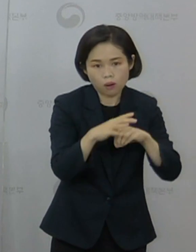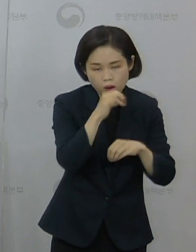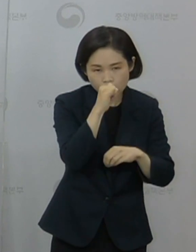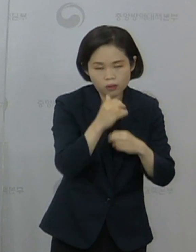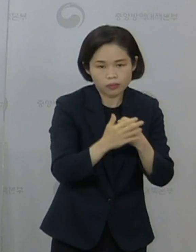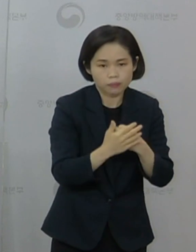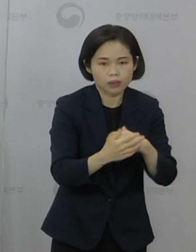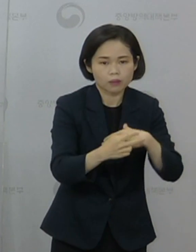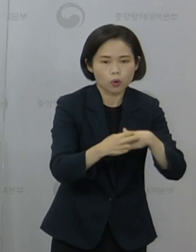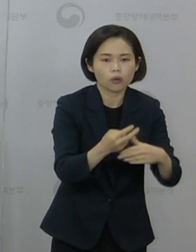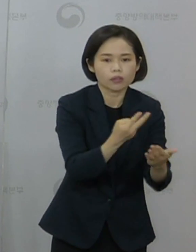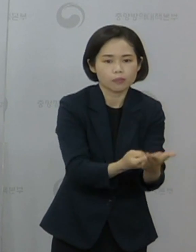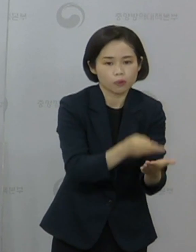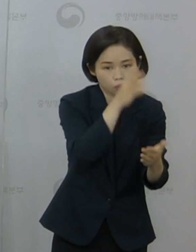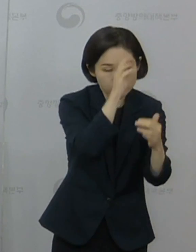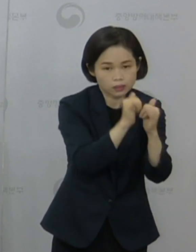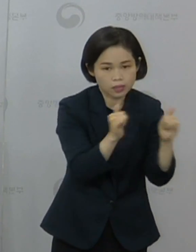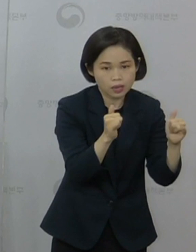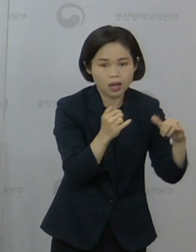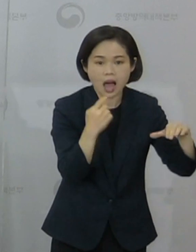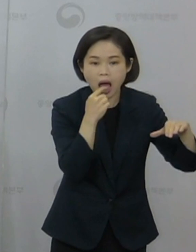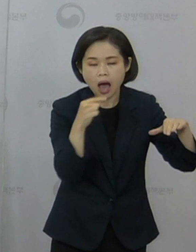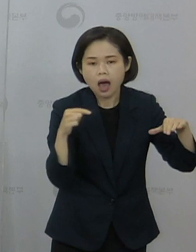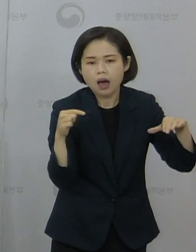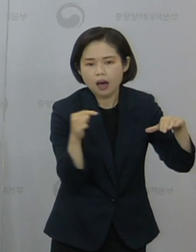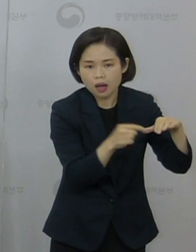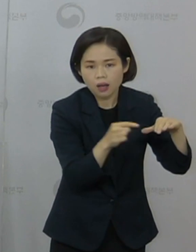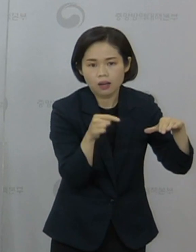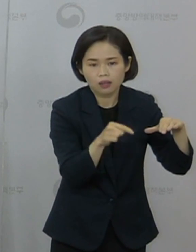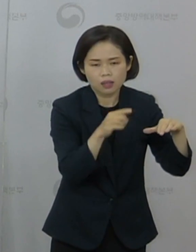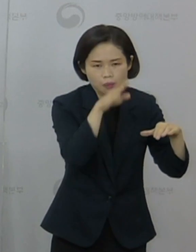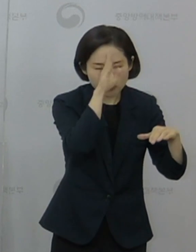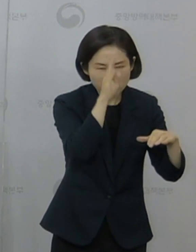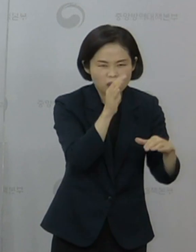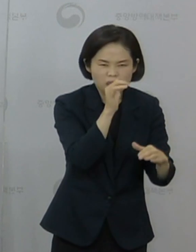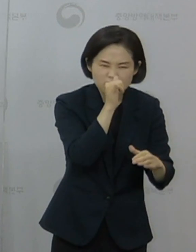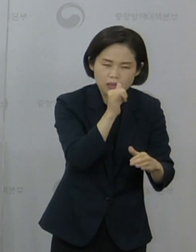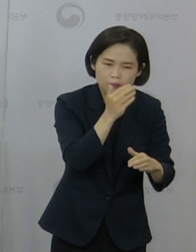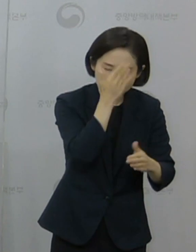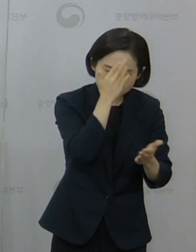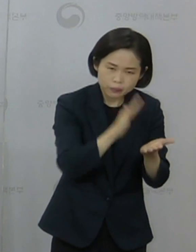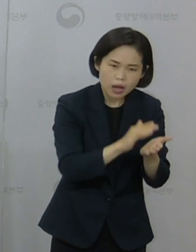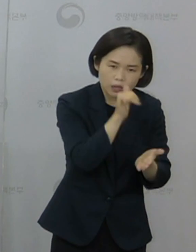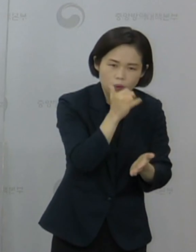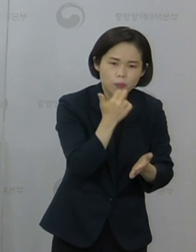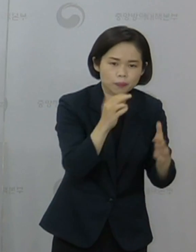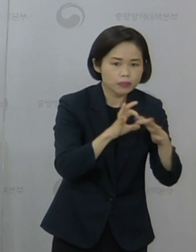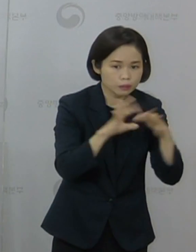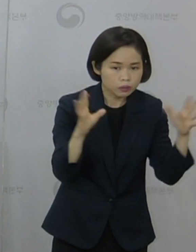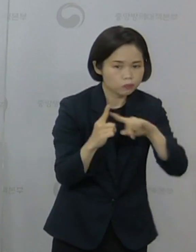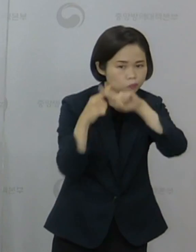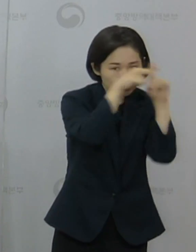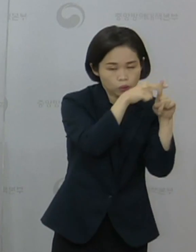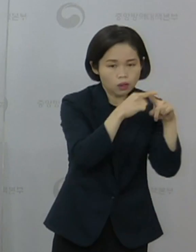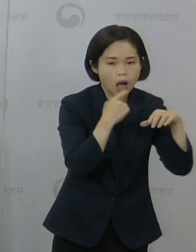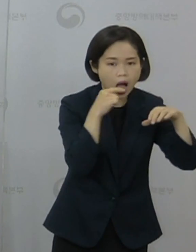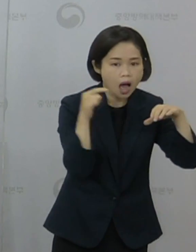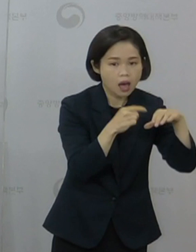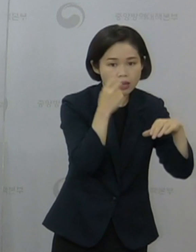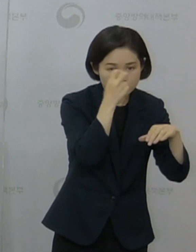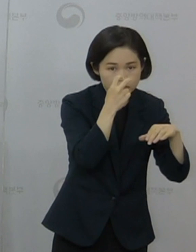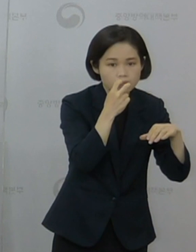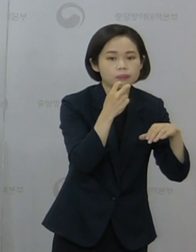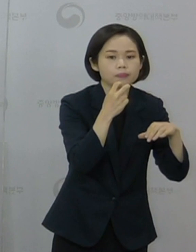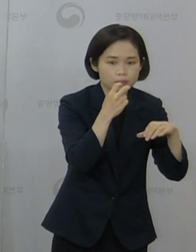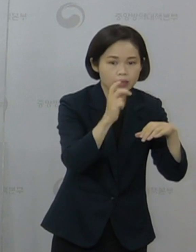환자들에 대해서는 진단 검사를 증상과 상관없이 시행해서 병원 내에 전파가 확산되는 것을